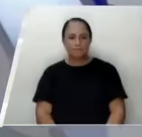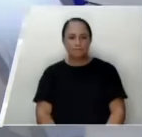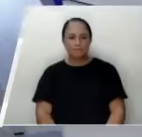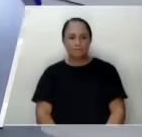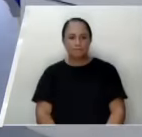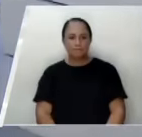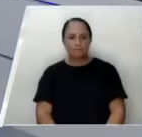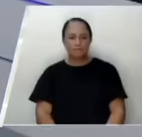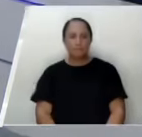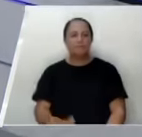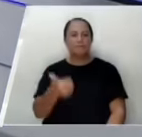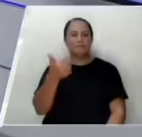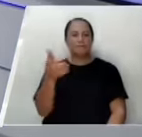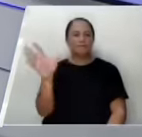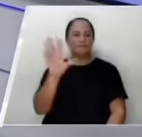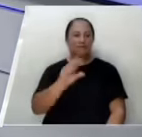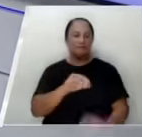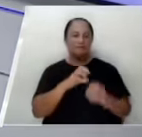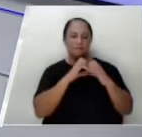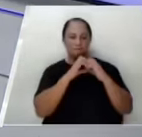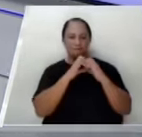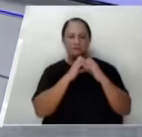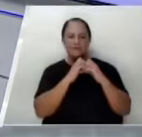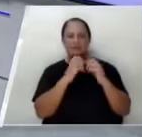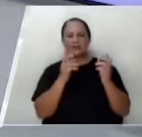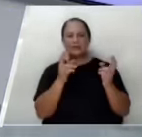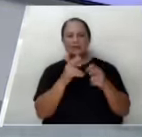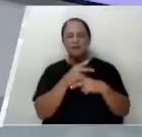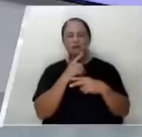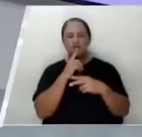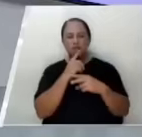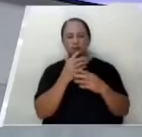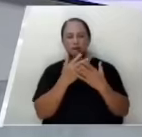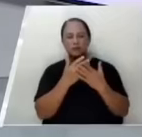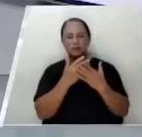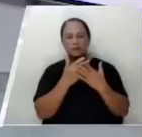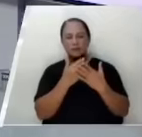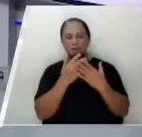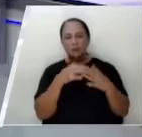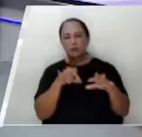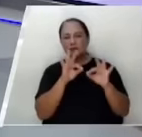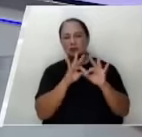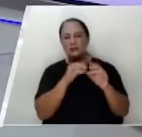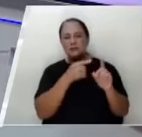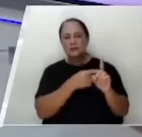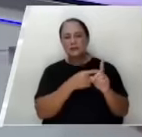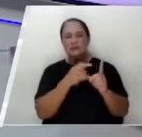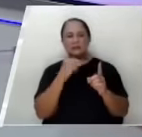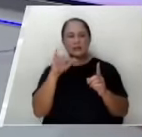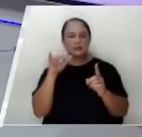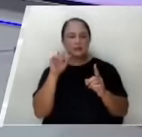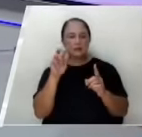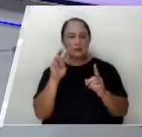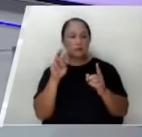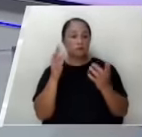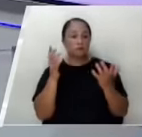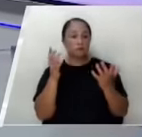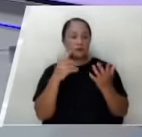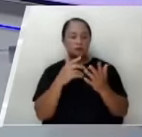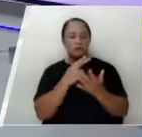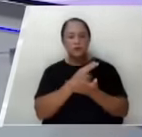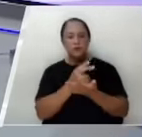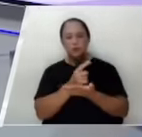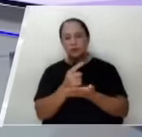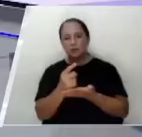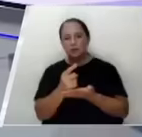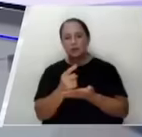Good evening mga kapuso! Short but meaningful para kay star of the new gen, Jillian Ward, ang upcoming Holy Week break. After ng